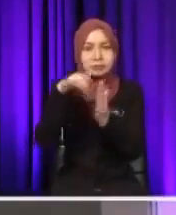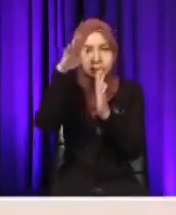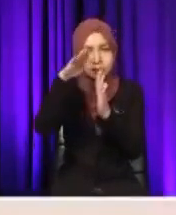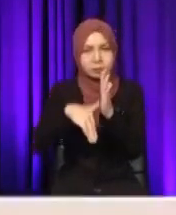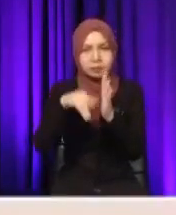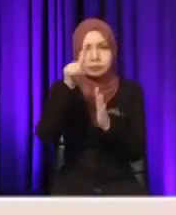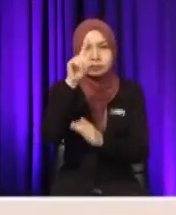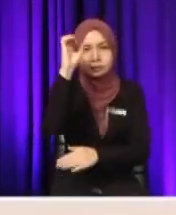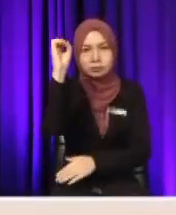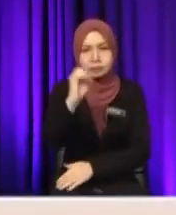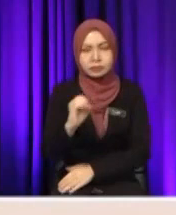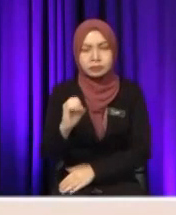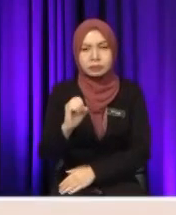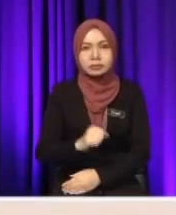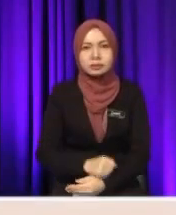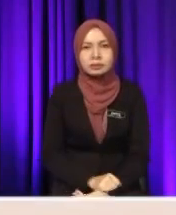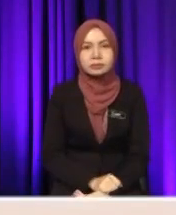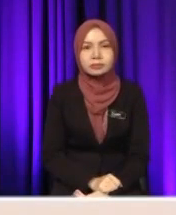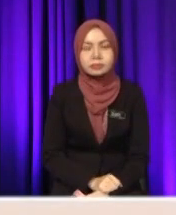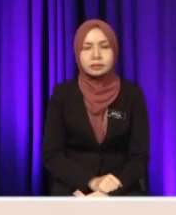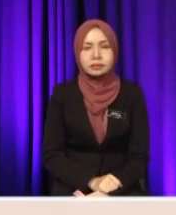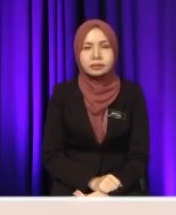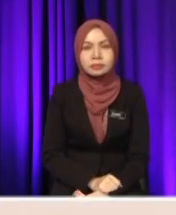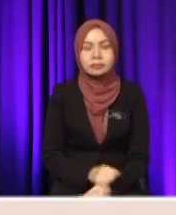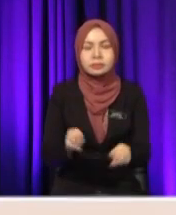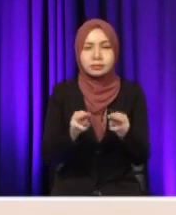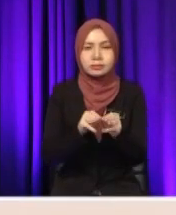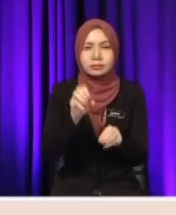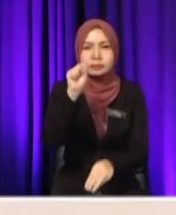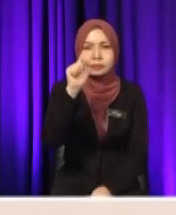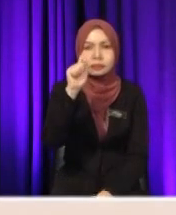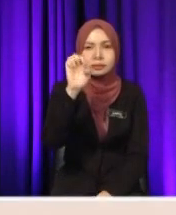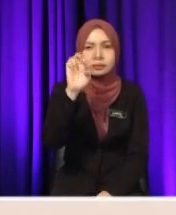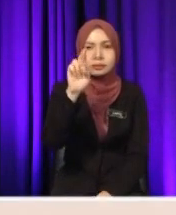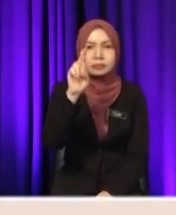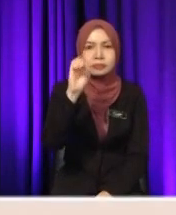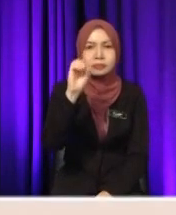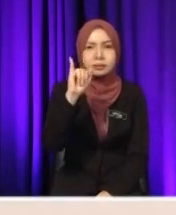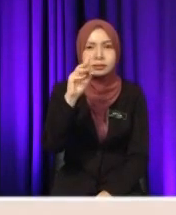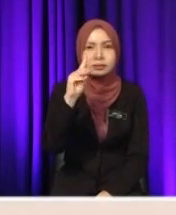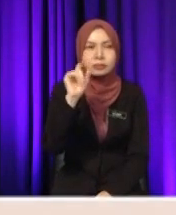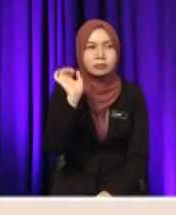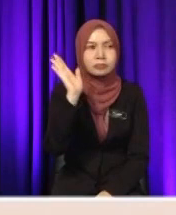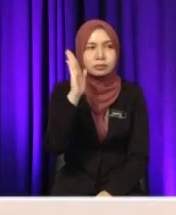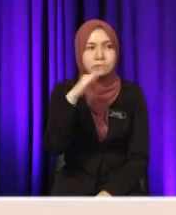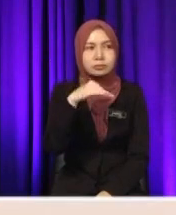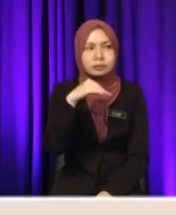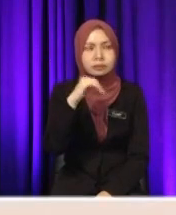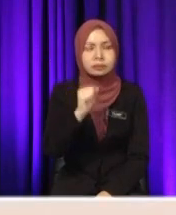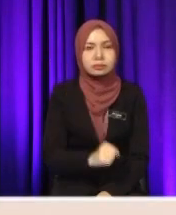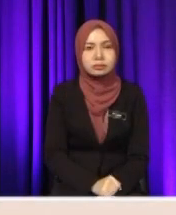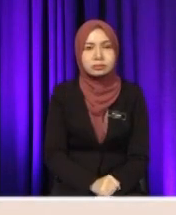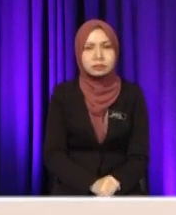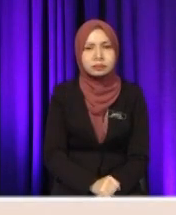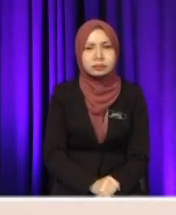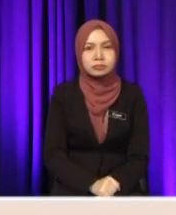antara bahan lain yang terkandungnya adalah seperti sterol, kita ada fosfatida, kita ada triterpenik